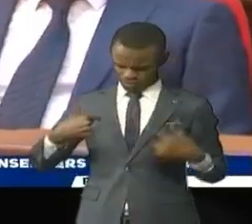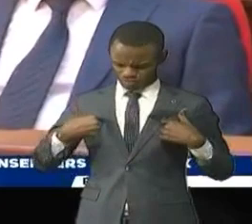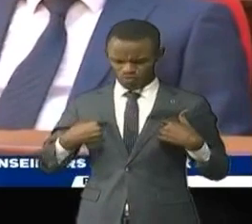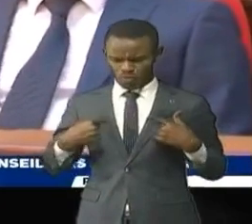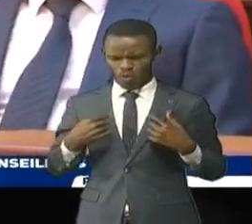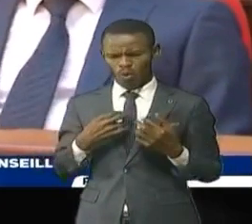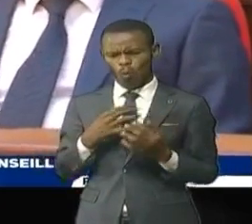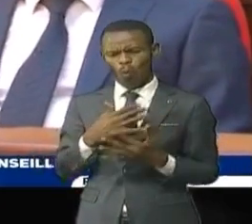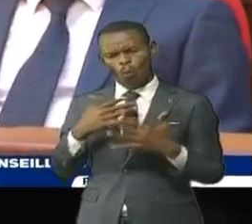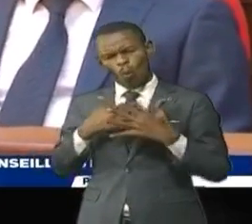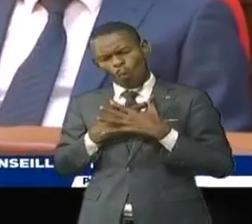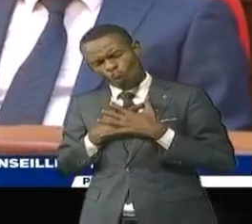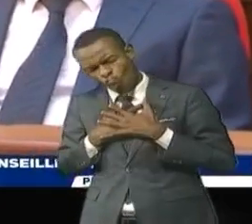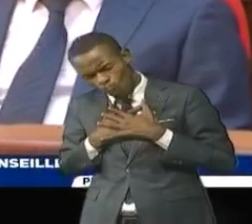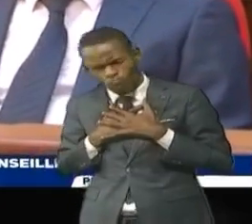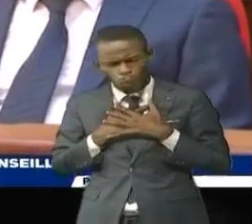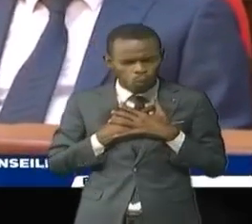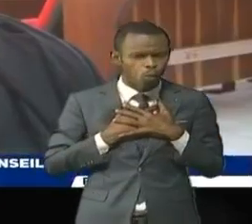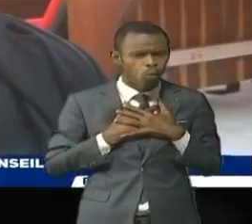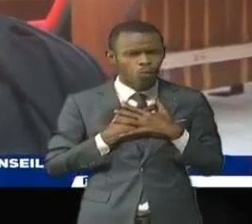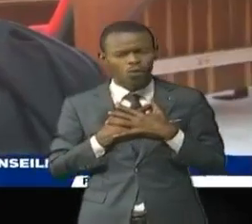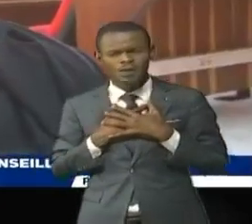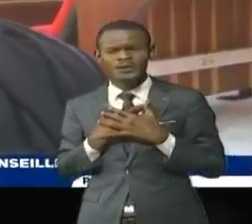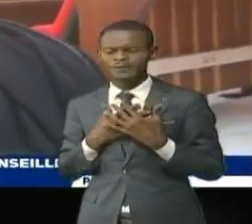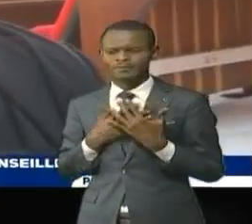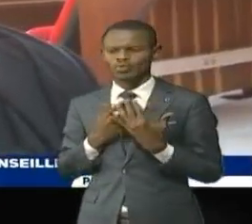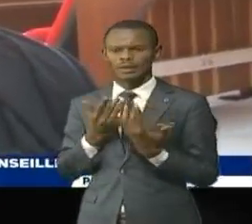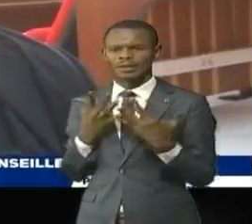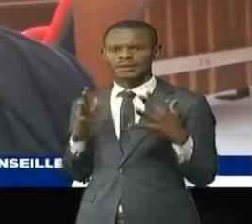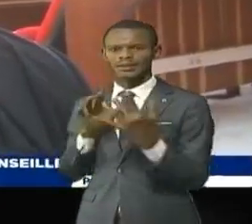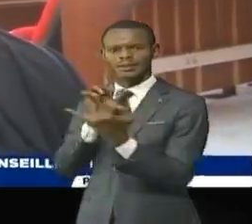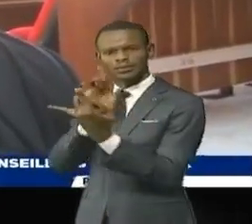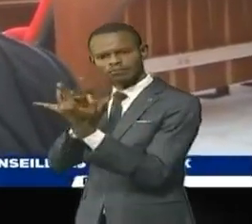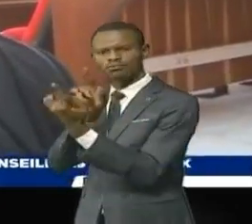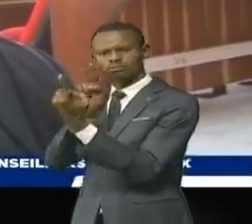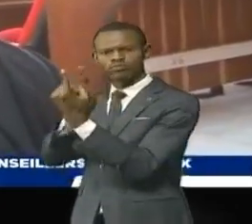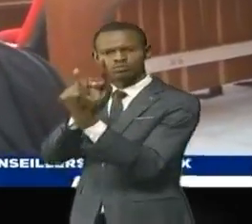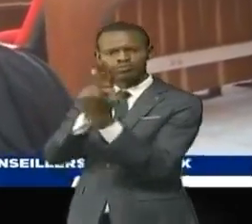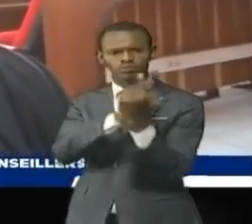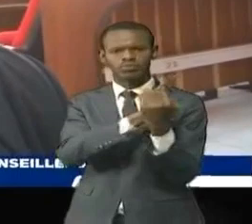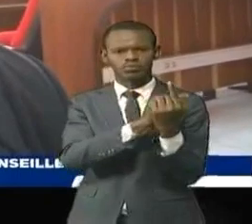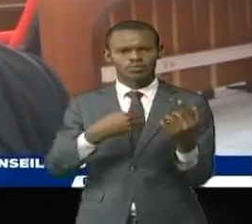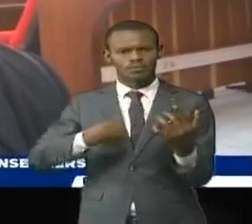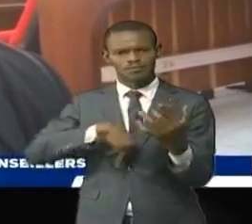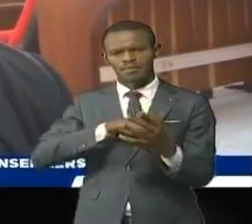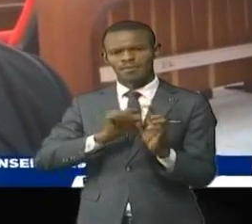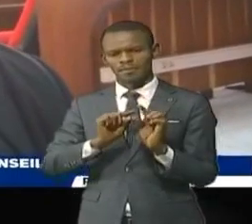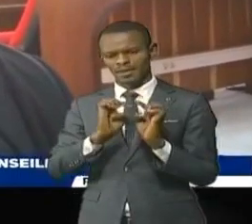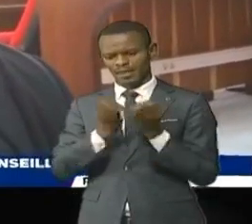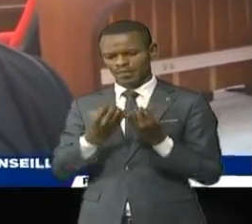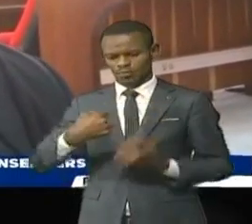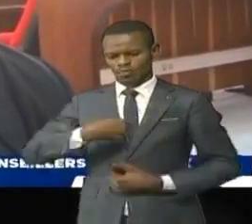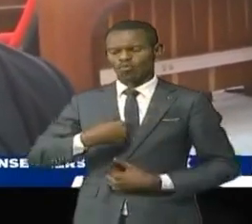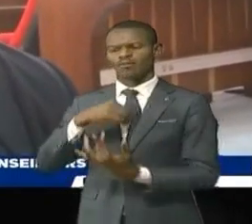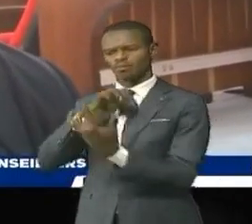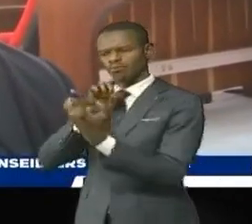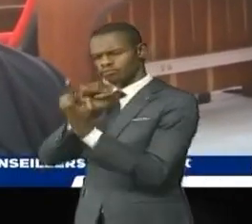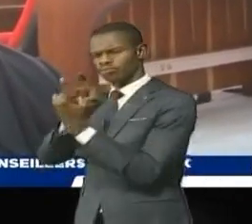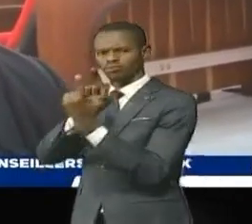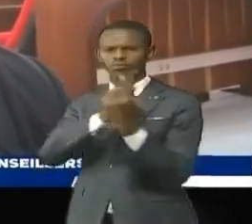Et j'ai déjà rencontré certains membres de mon équipe. Et donc, je pense que nous allons travailler pour représenter le